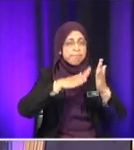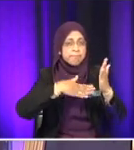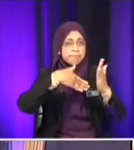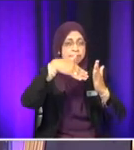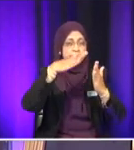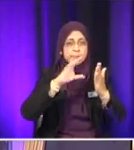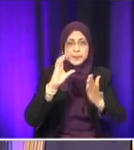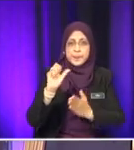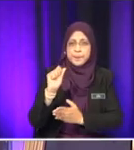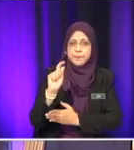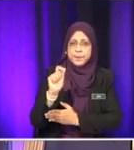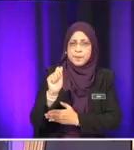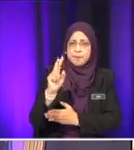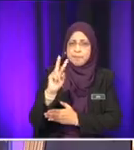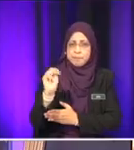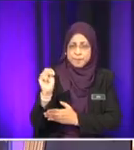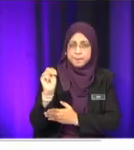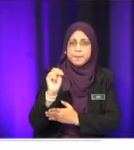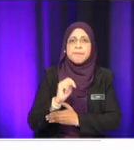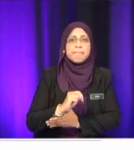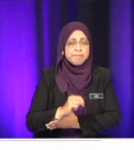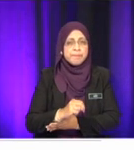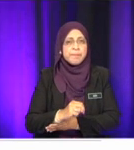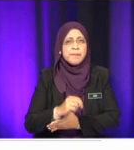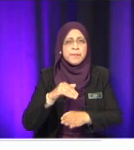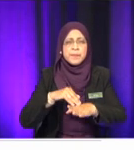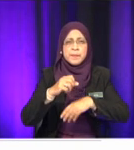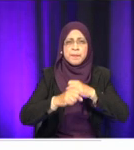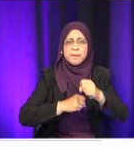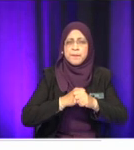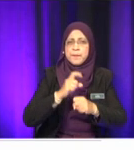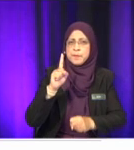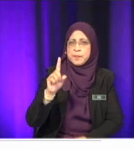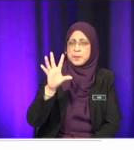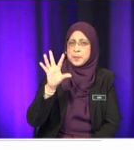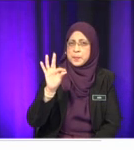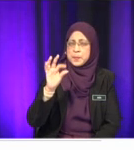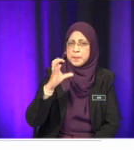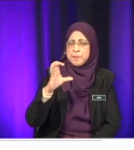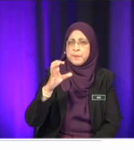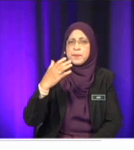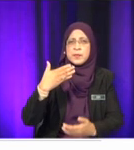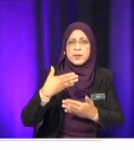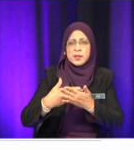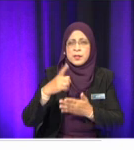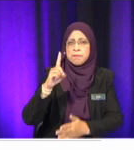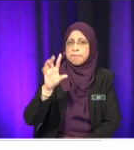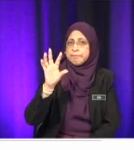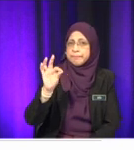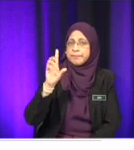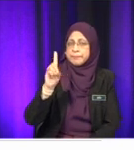yang pertama adalah aliran yaitu pada tahun 1900 hingga 1910